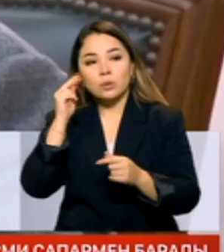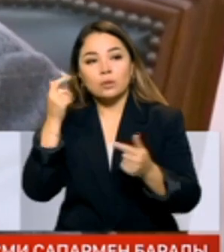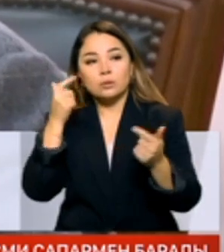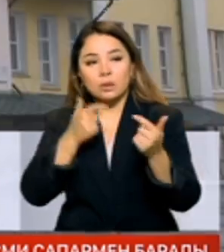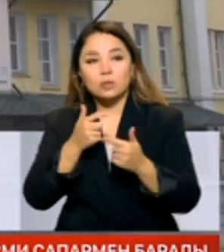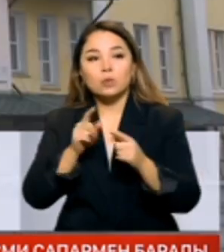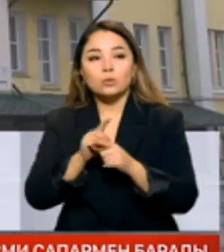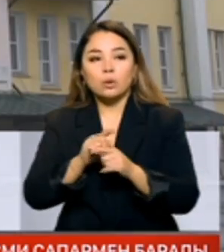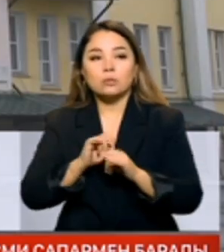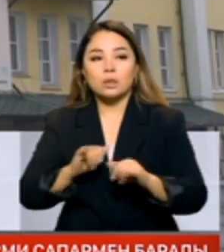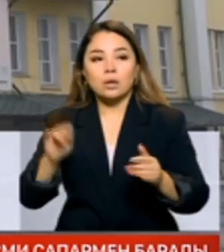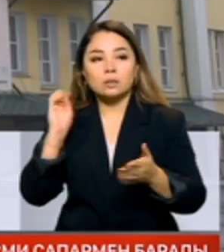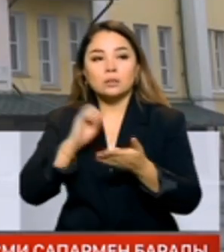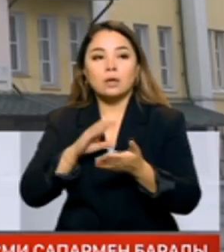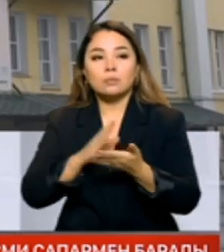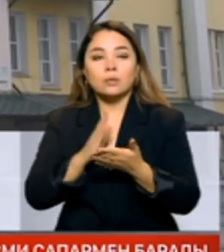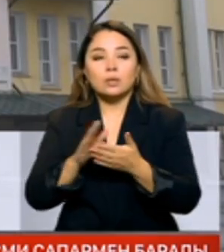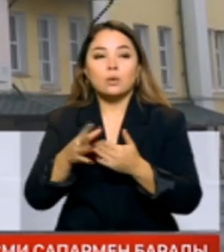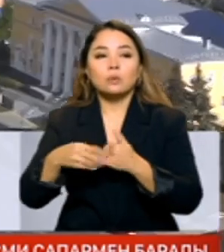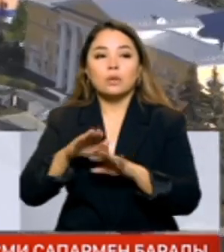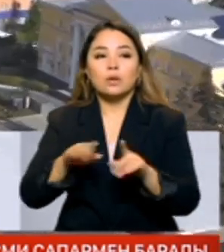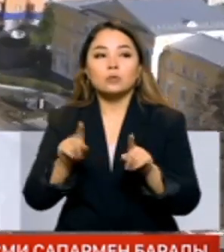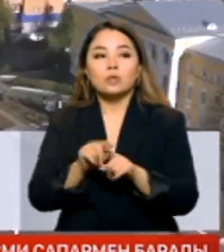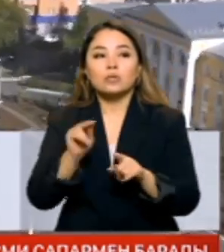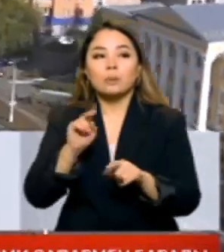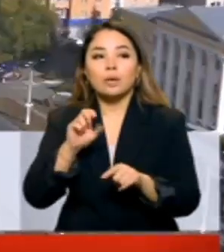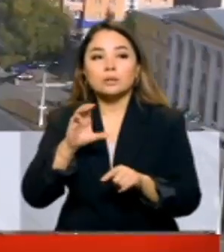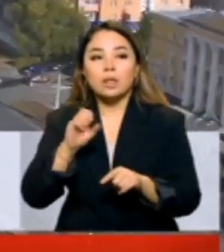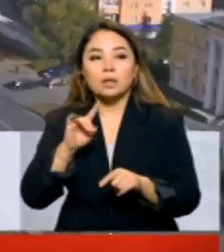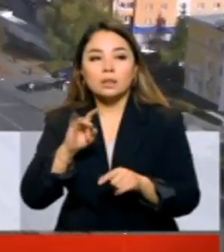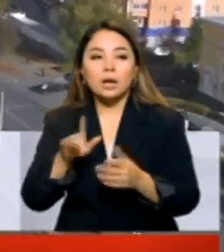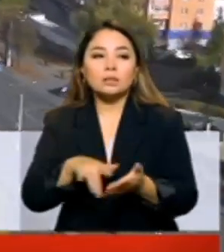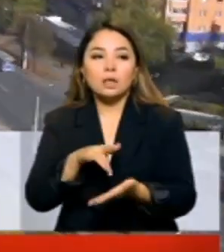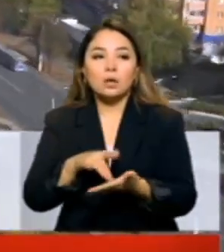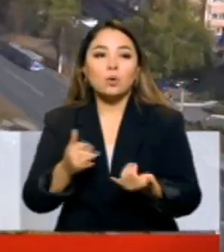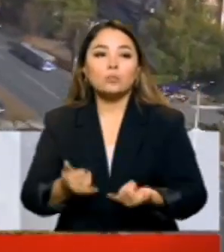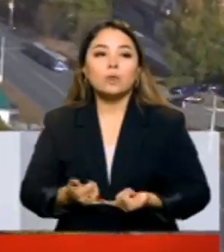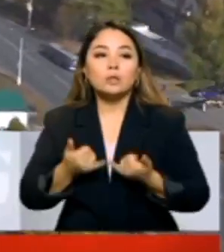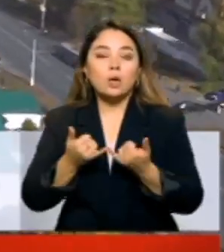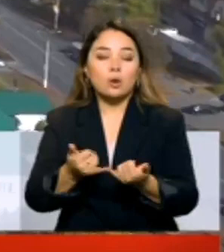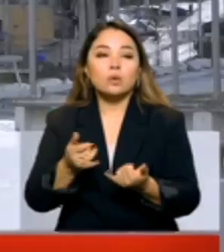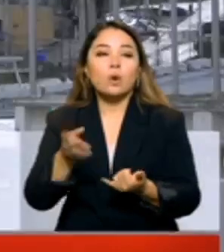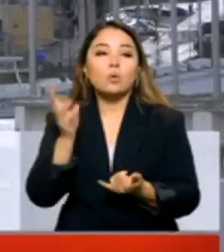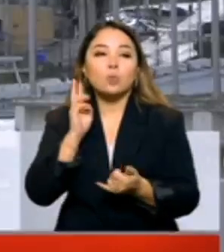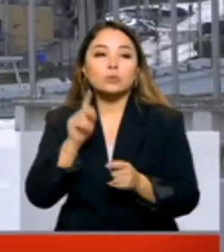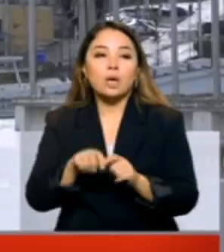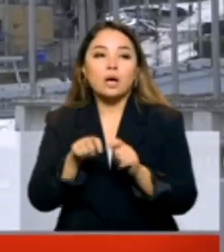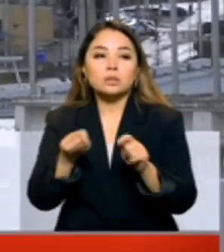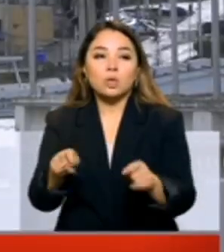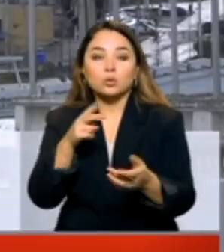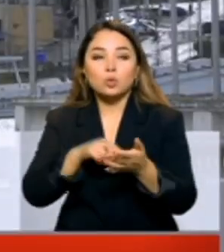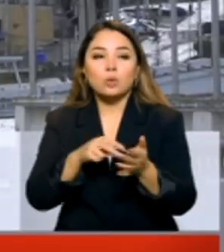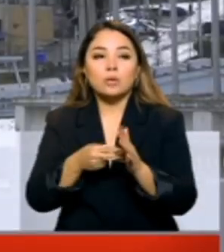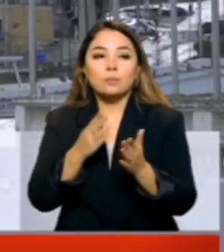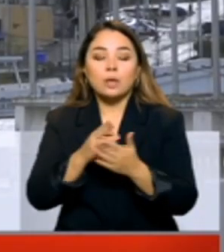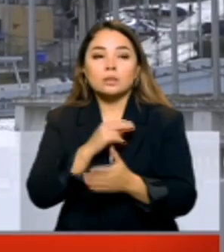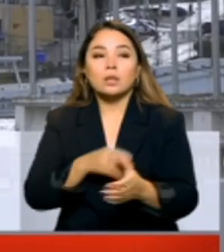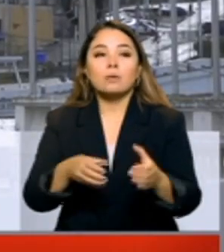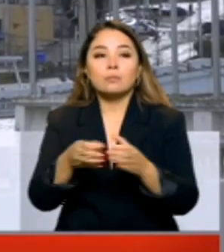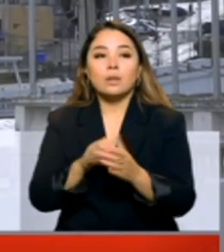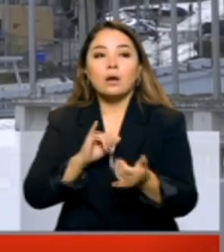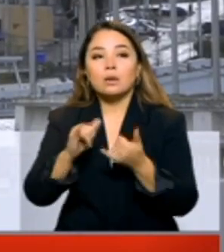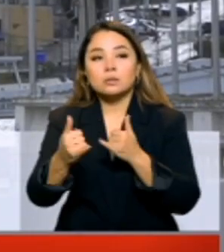отыр. Алдағы уақытта өңір орталығы Чебоксары қаласында Қазақстанның құрметті консулдығын ашу жоспарда бар. Осы арқылы әріптестікті